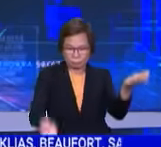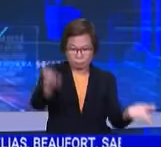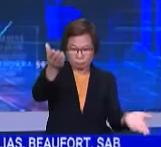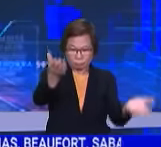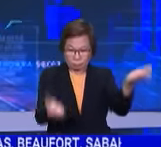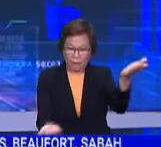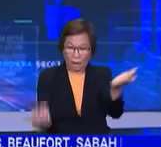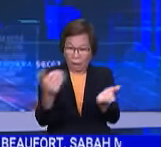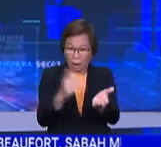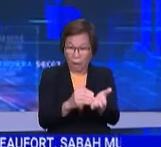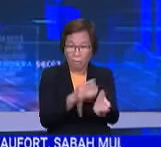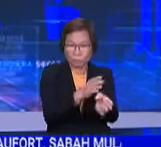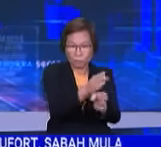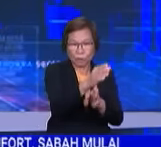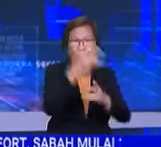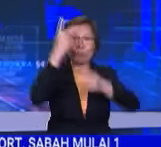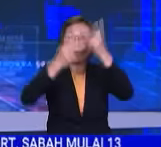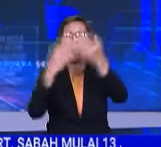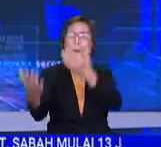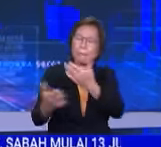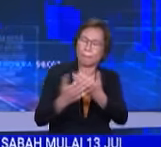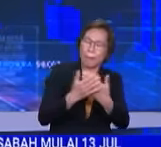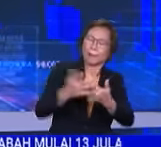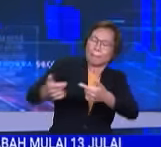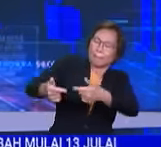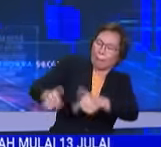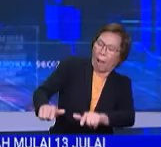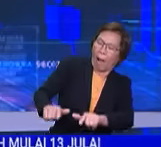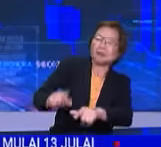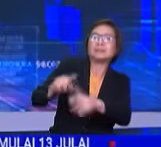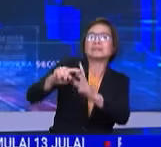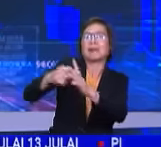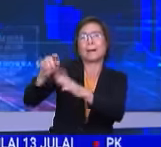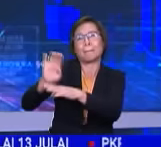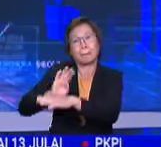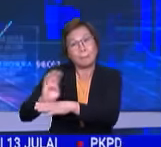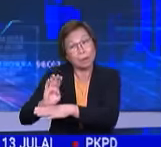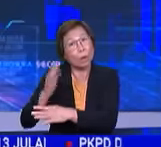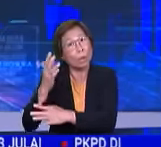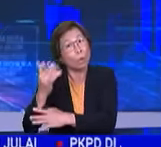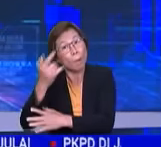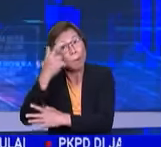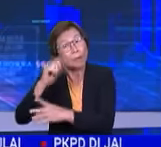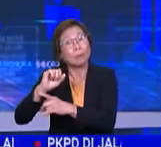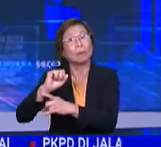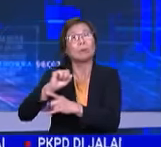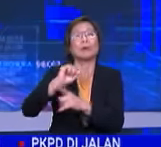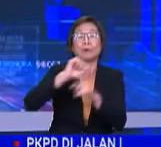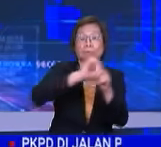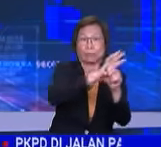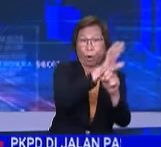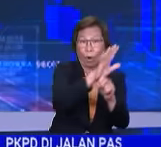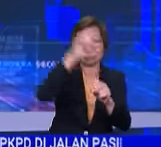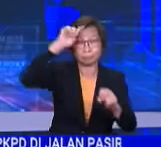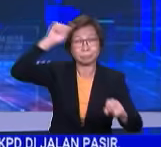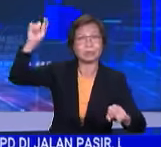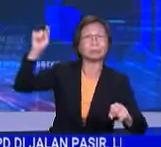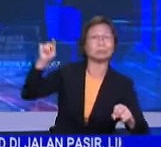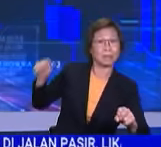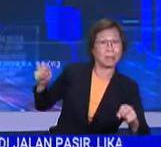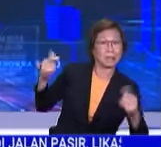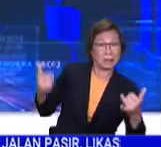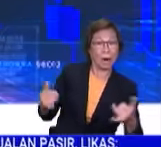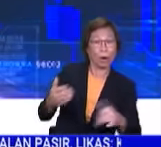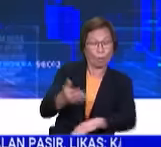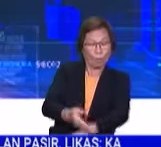semula agar sektor berkenaan kembali dibenarkan beroperasi. Ia berikutan situasi COVID-19 di Terengganu